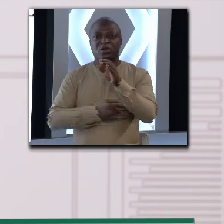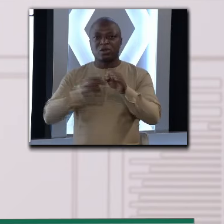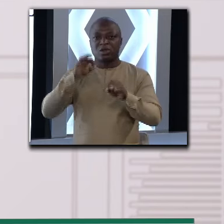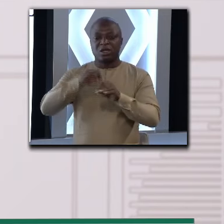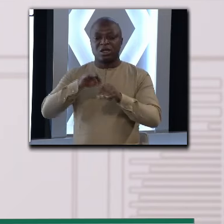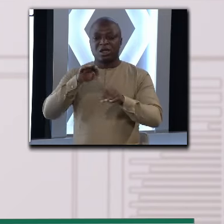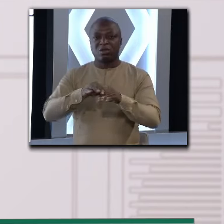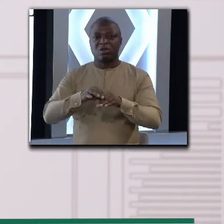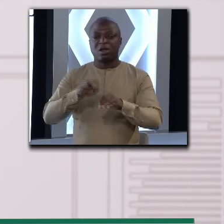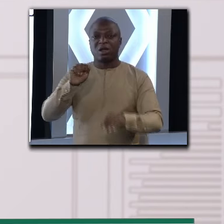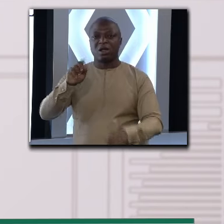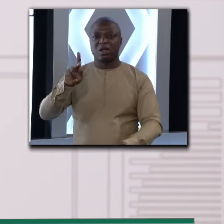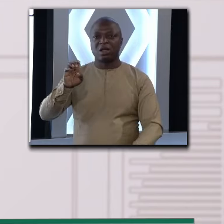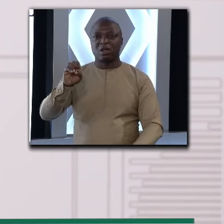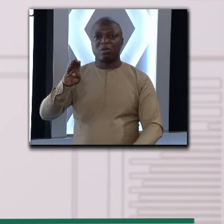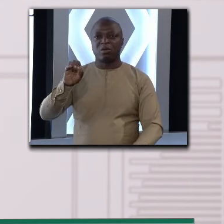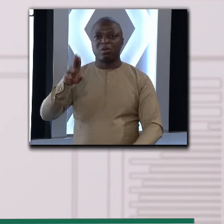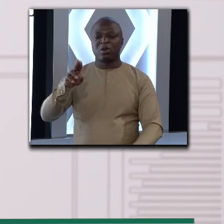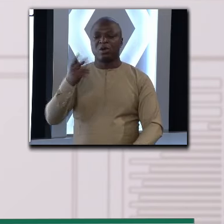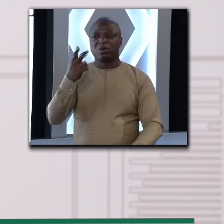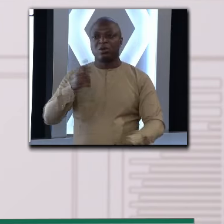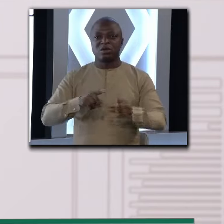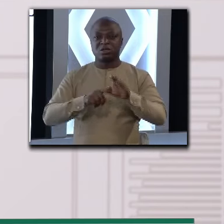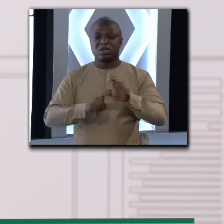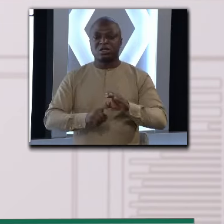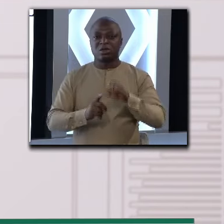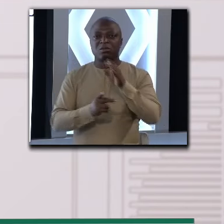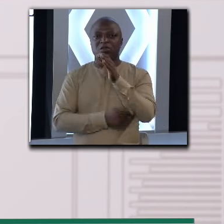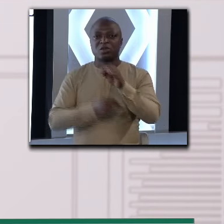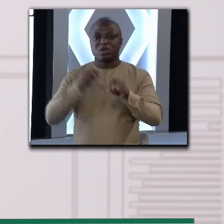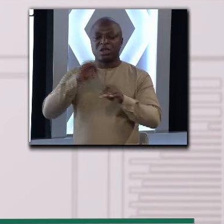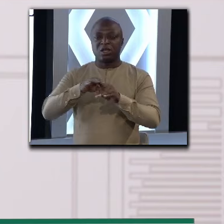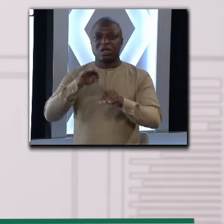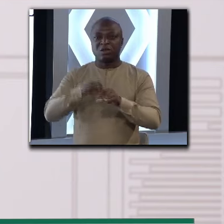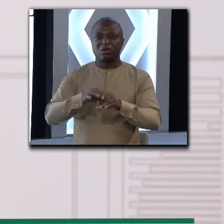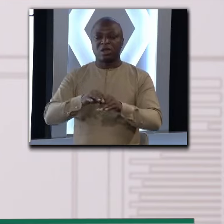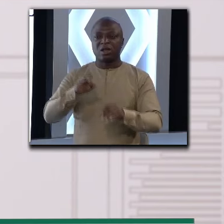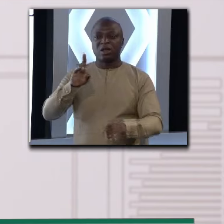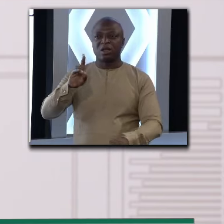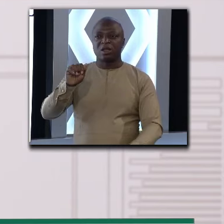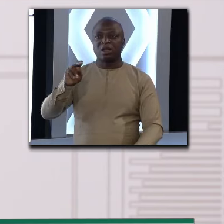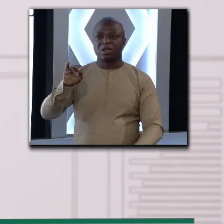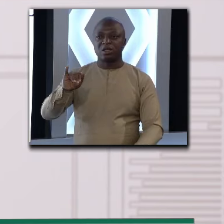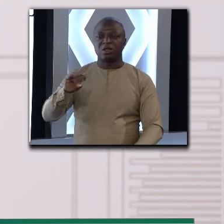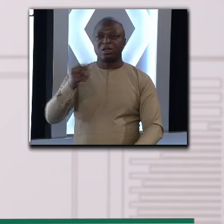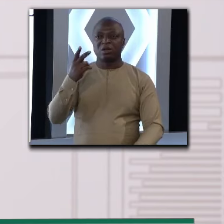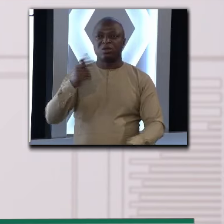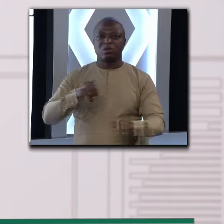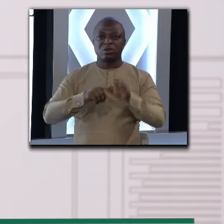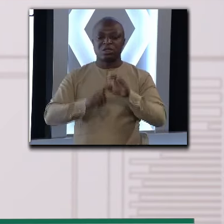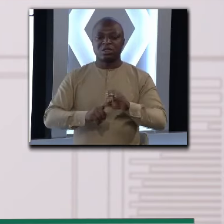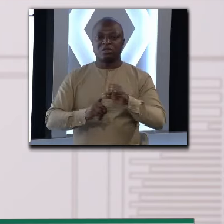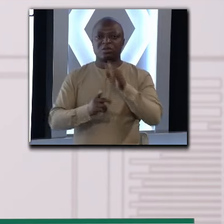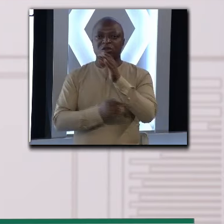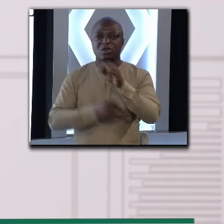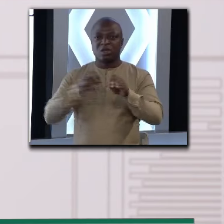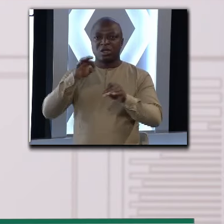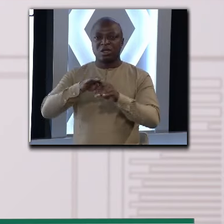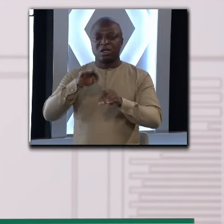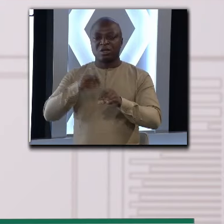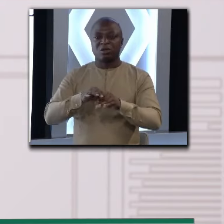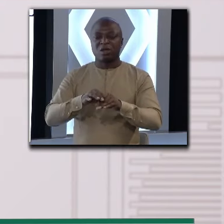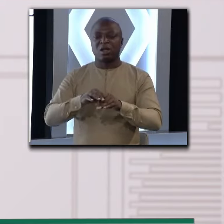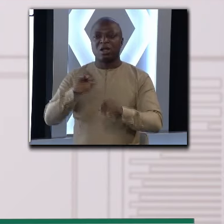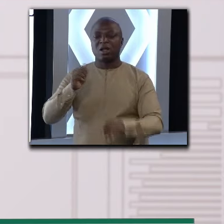Circonscription électorale Akebou, 2 sièges. Circonscription électorale Dagny, 2 sièges. Circonscription